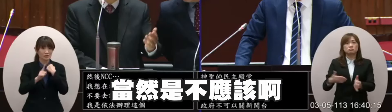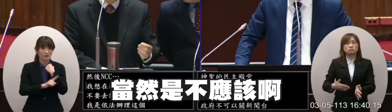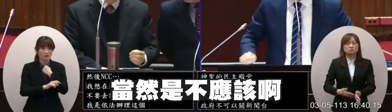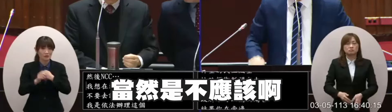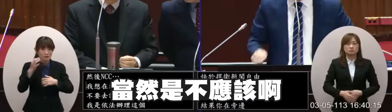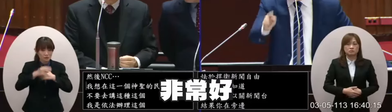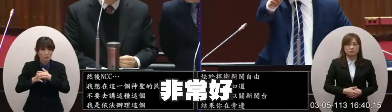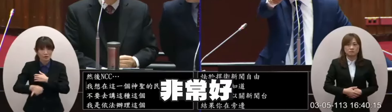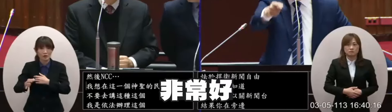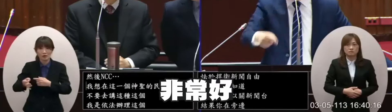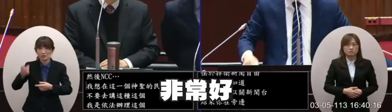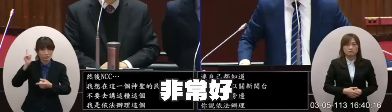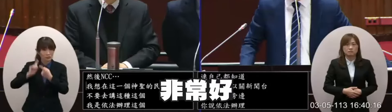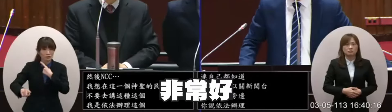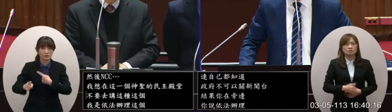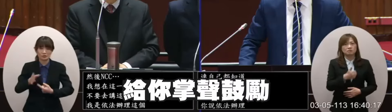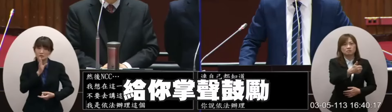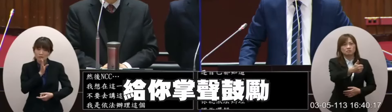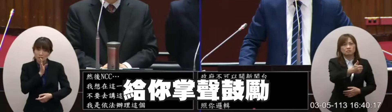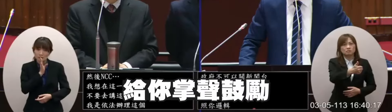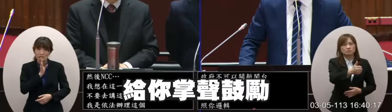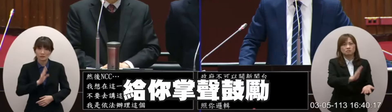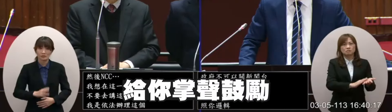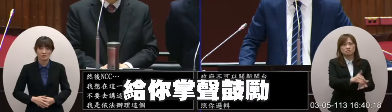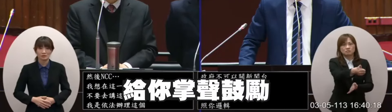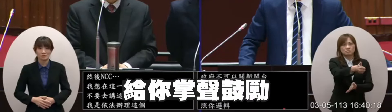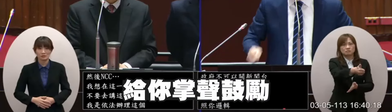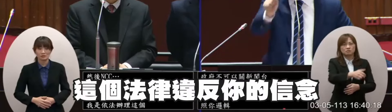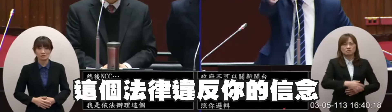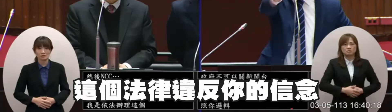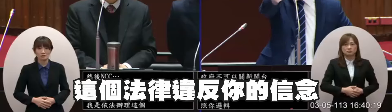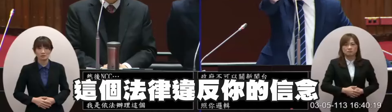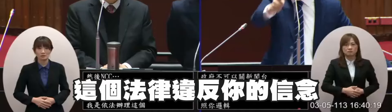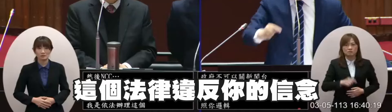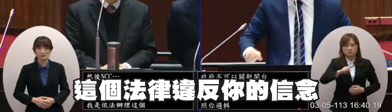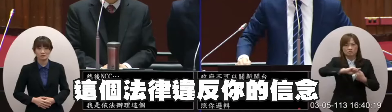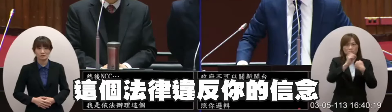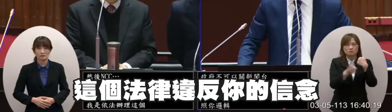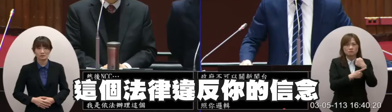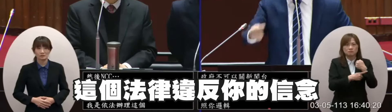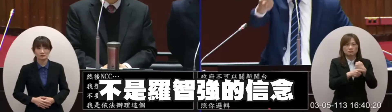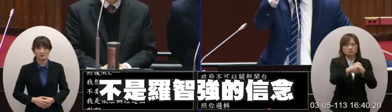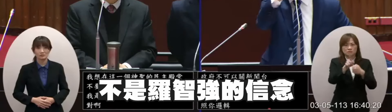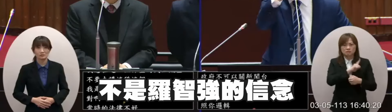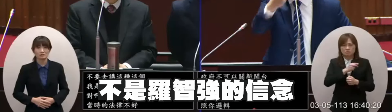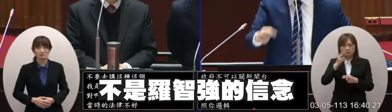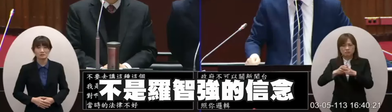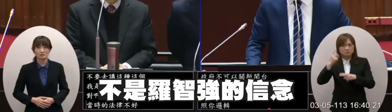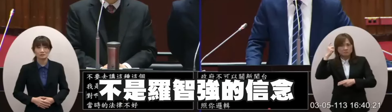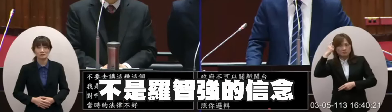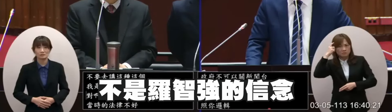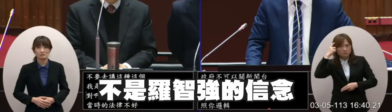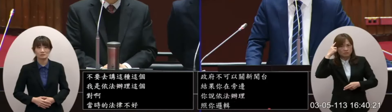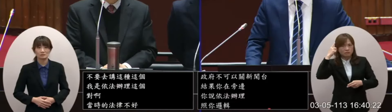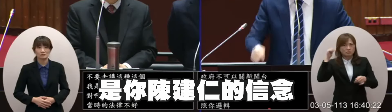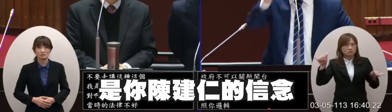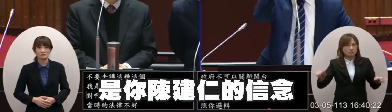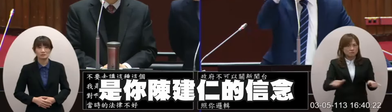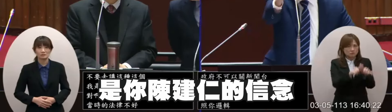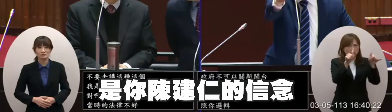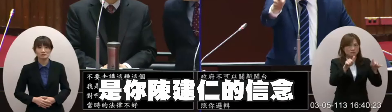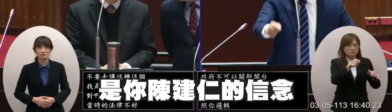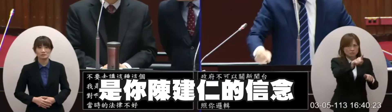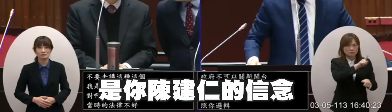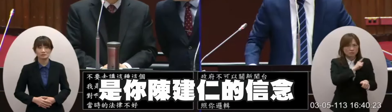当然是不应该啊。 非常好，给你掌声鼓励。这个法律违反你的信念，不是罗志祥的信念。是